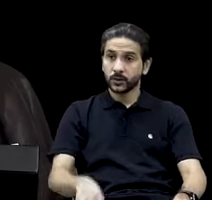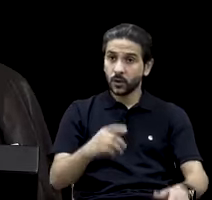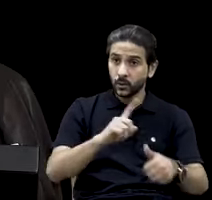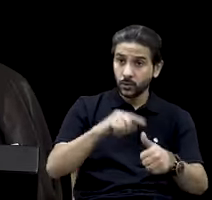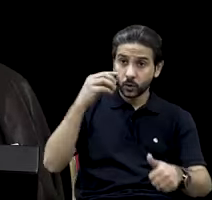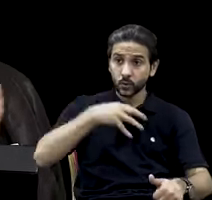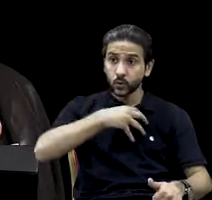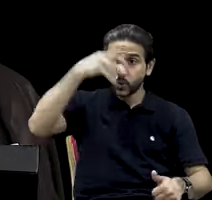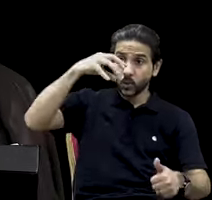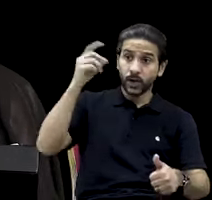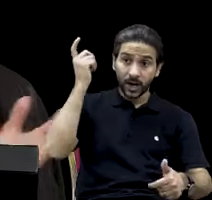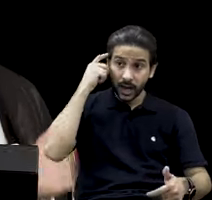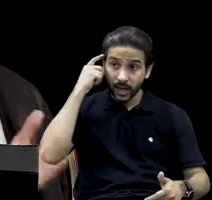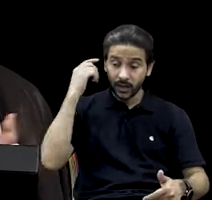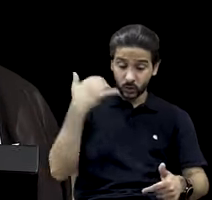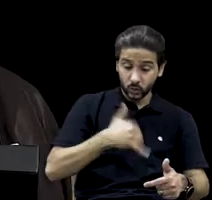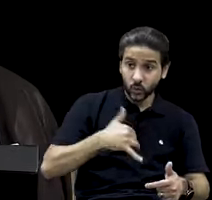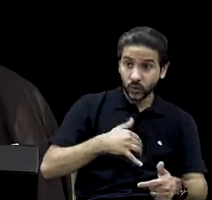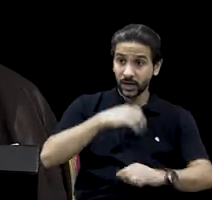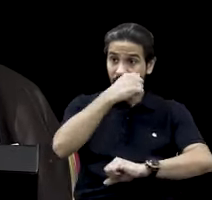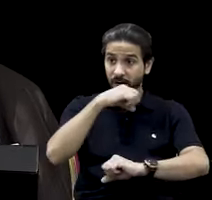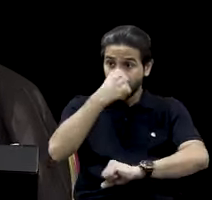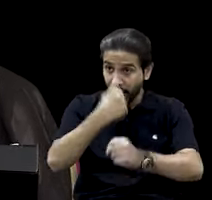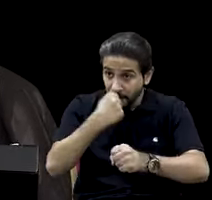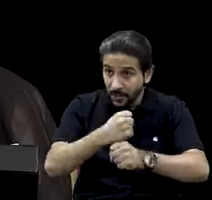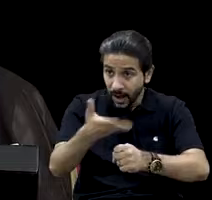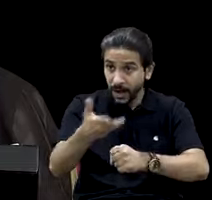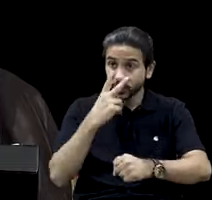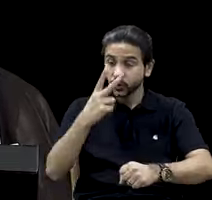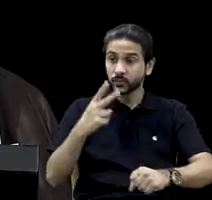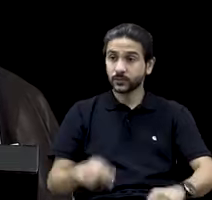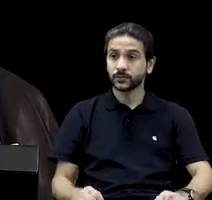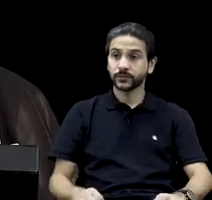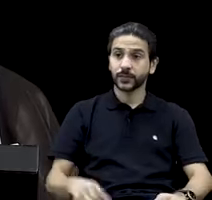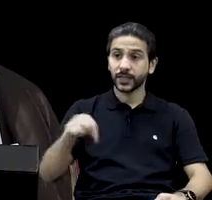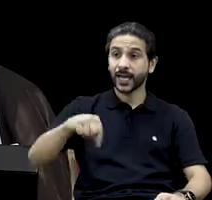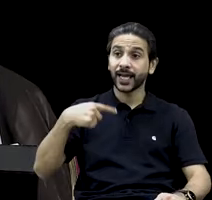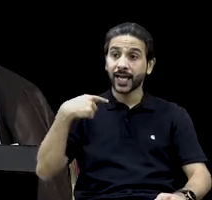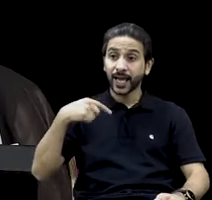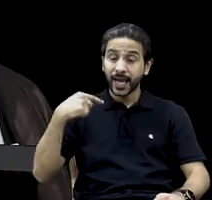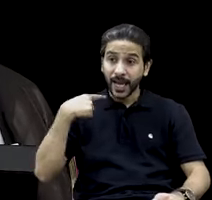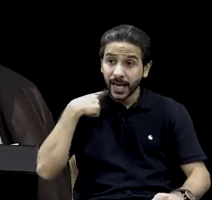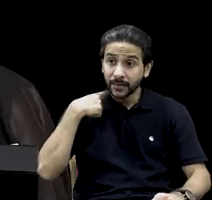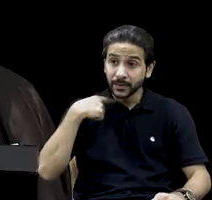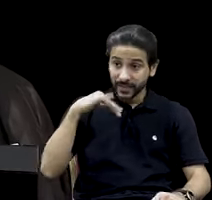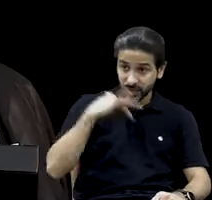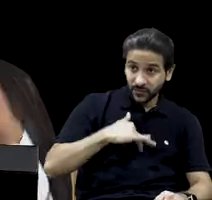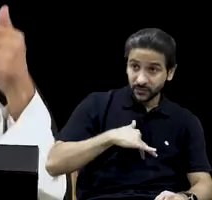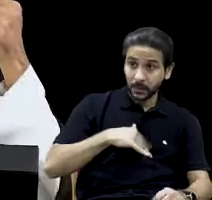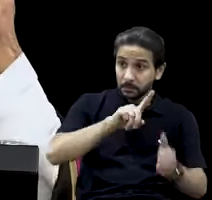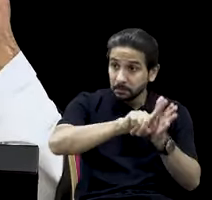الى العقل الى الشعور الى السلوك يقول ان علم النفس عند اول